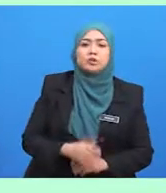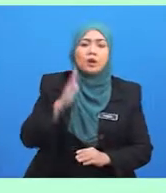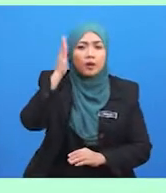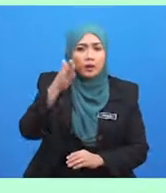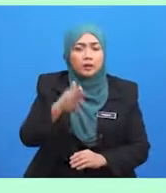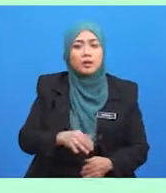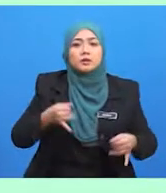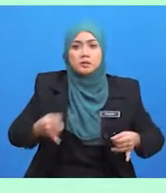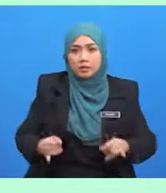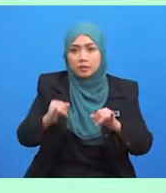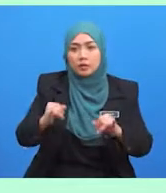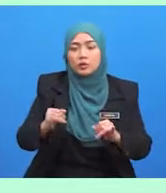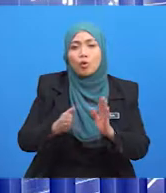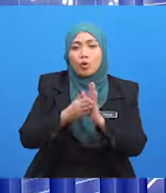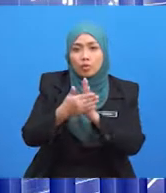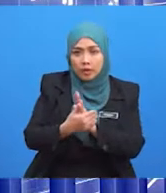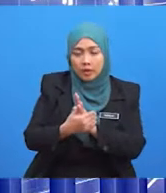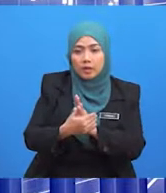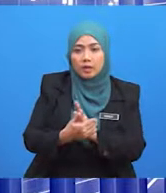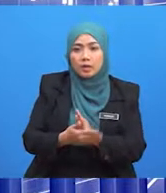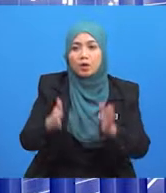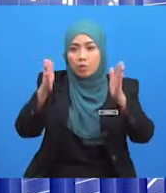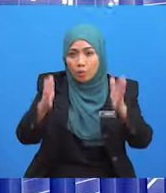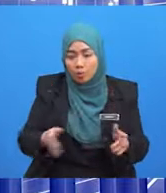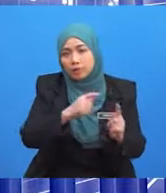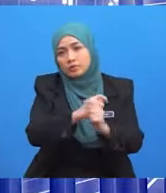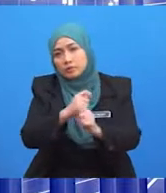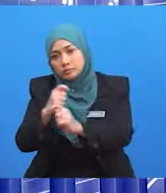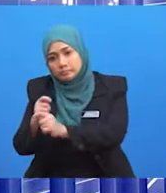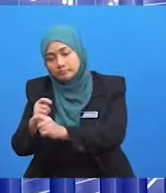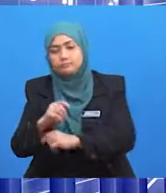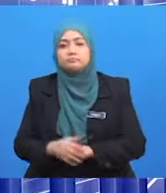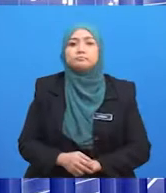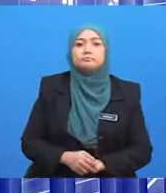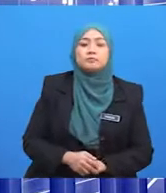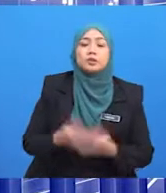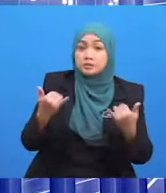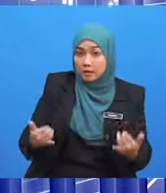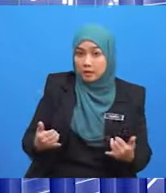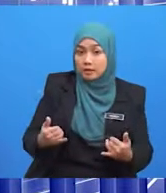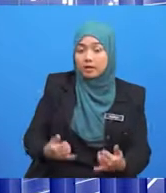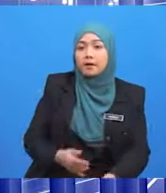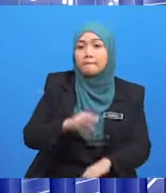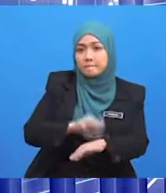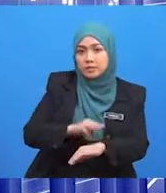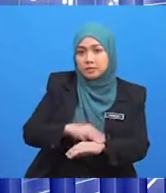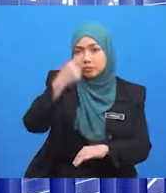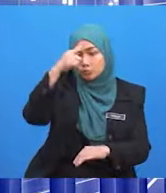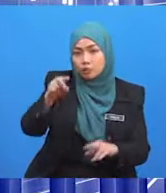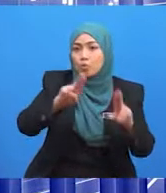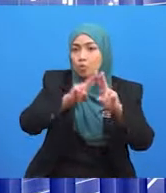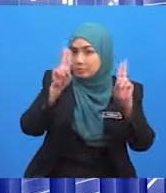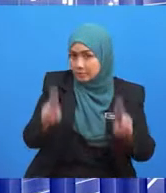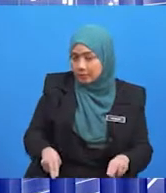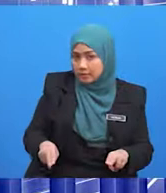oleh pihak berkuasa. Murid-murid, masa untuk menguji kefahaman anda tentang bentuk sekatan